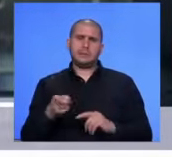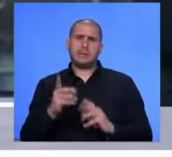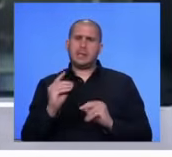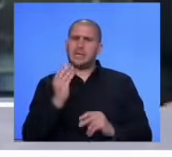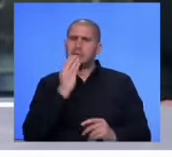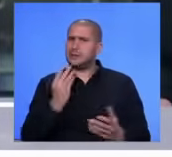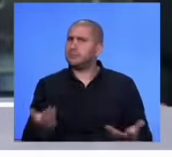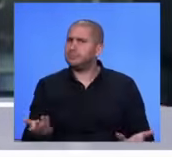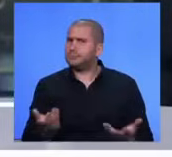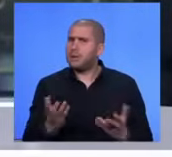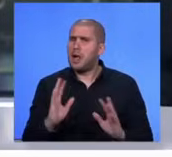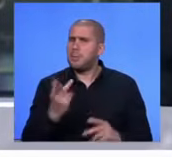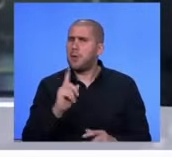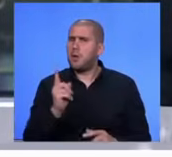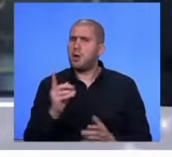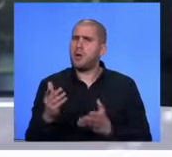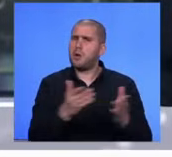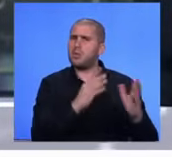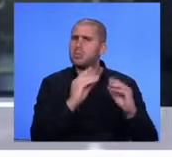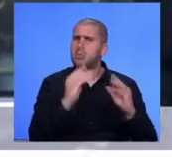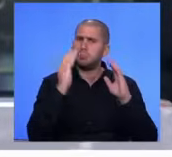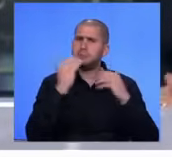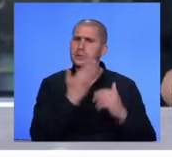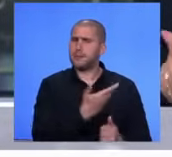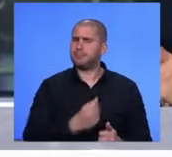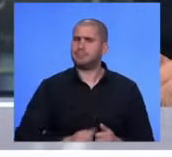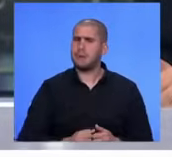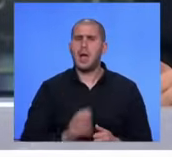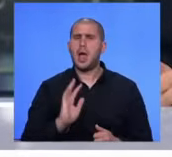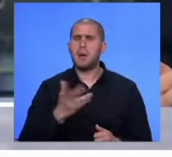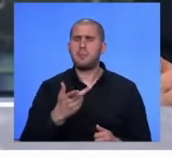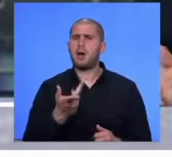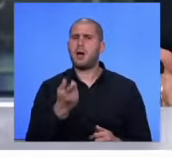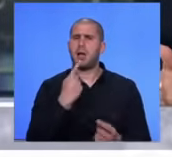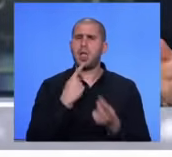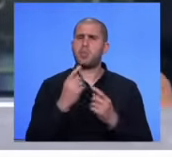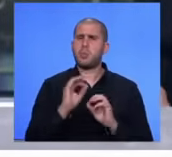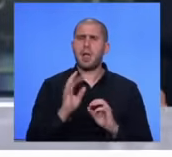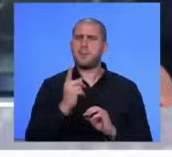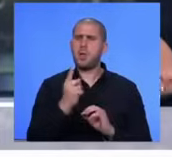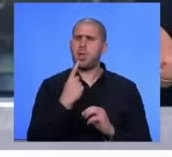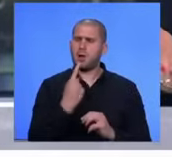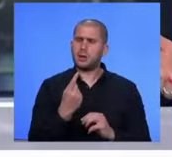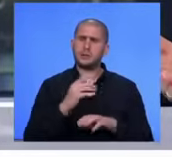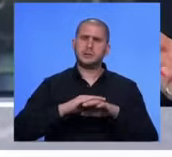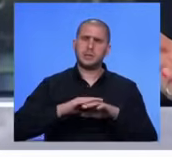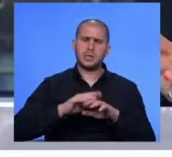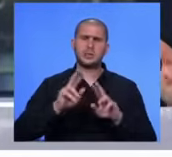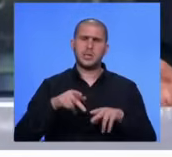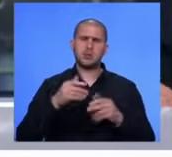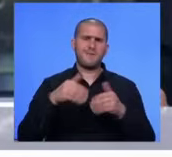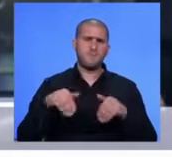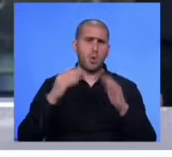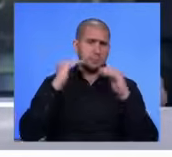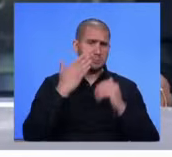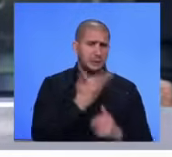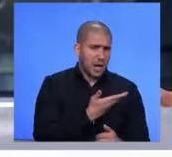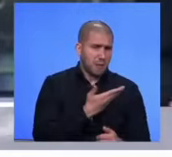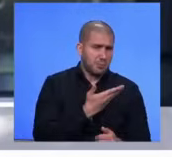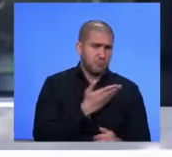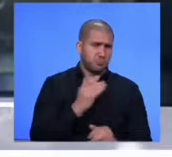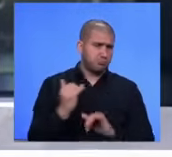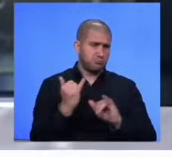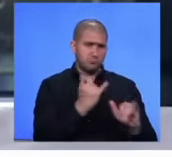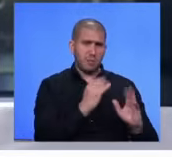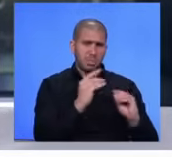ישראל? למה לא להוציא אותם דרך הגבול המצרי? למה בכלל לדון בזה? למה לא להגיד, חברים, יש לכם גבול למצרים, תוציא אותם